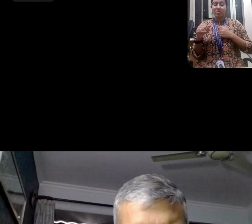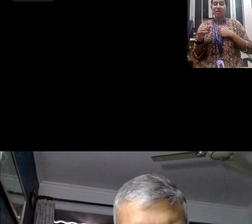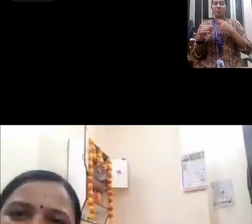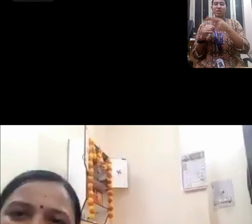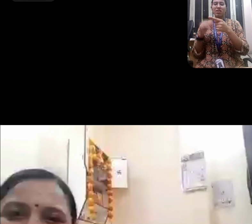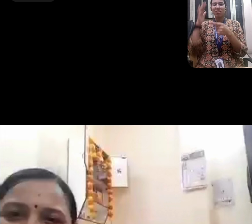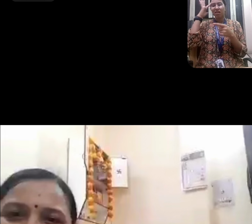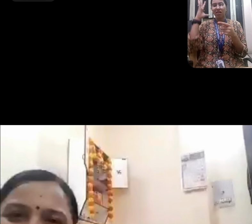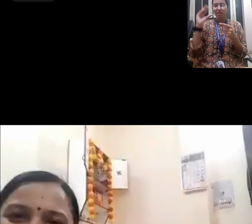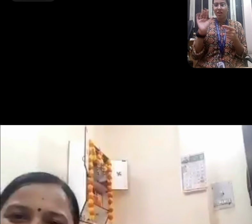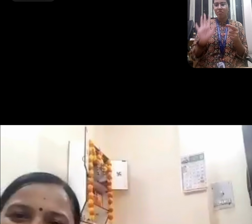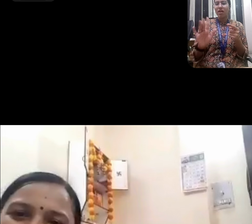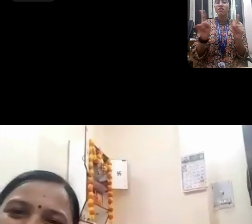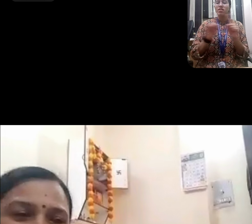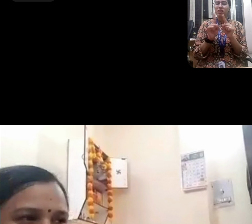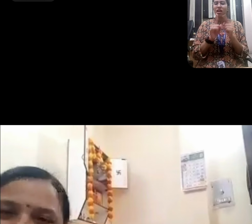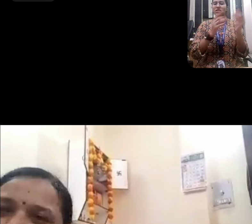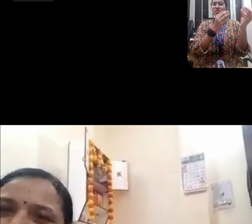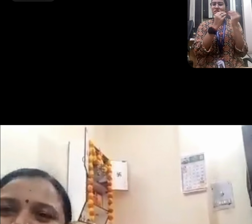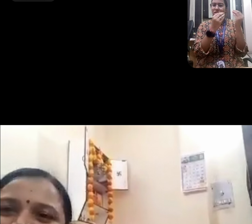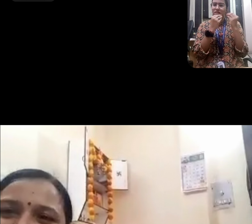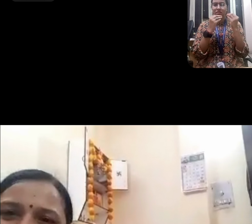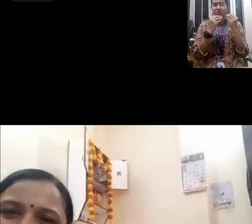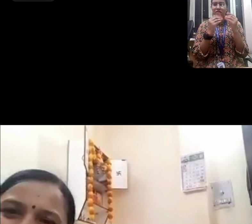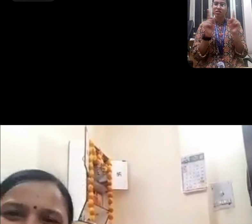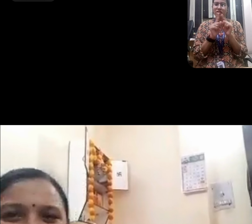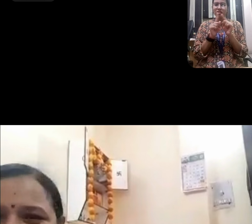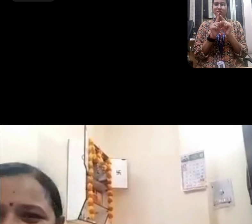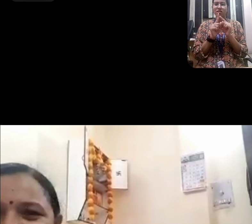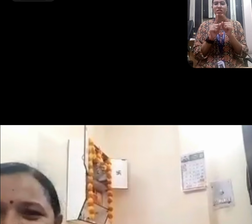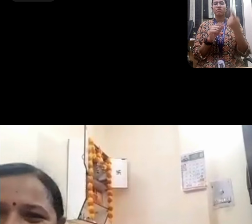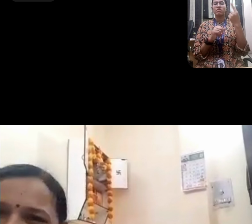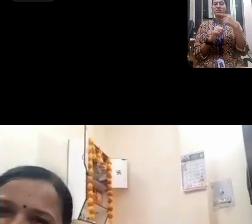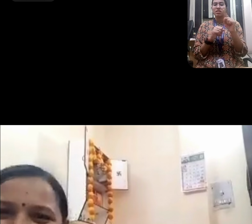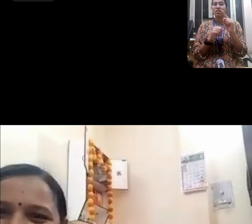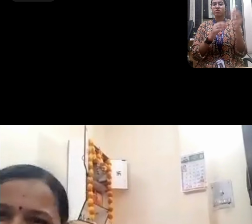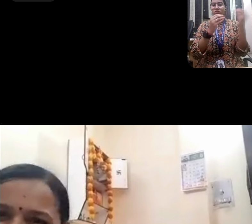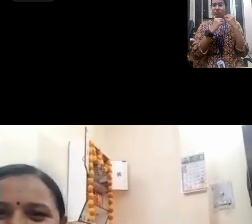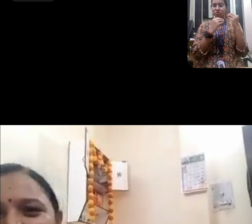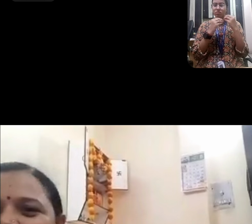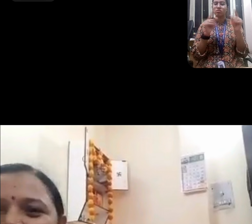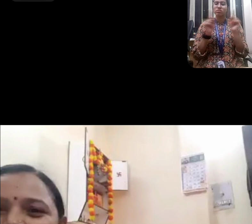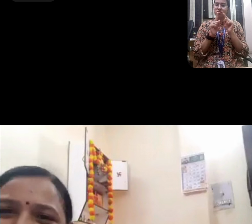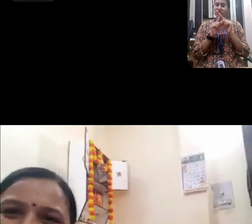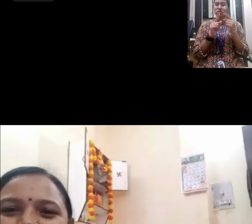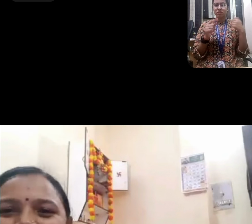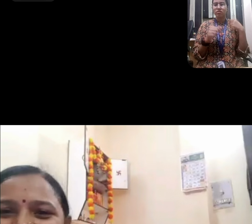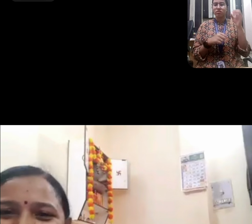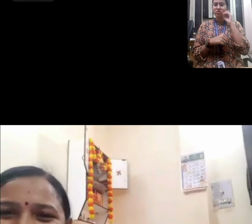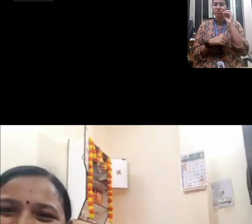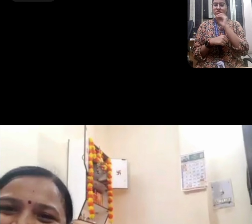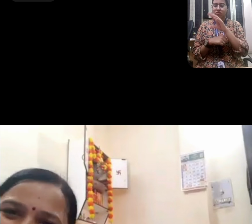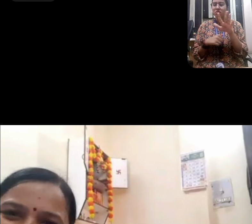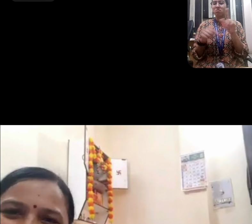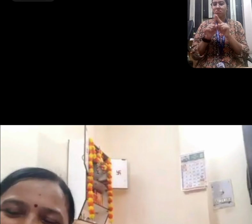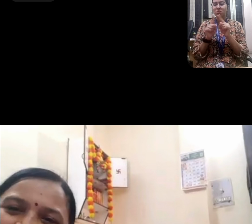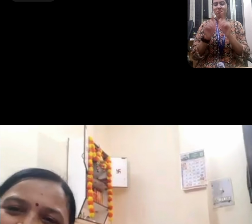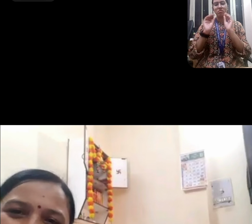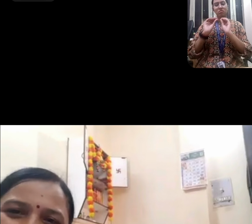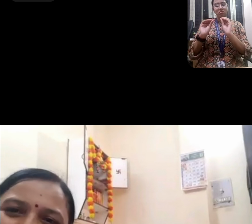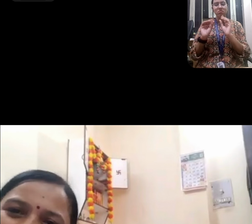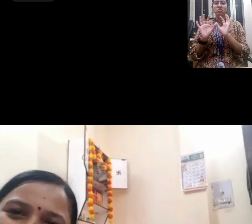बहुत कुछ सीखने को भी मिल रहा है। बोलते हैं ना नॉलेज तो बहुत कुछ मिलता है, पर सही और गलत इसमें हम लोग कभी कभी कंफ्यूज हो जाते हैं कि क्या